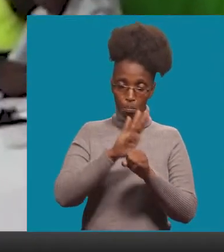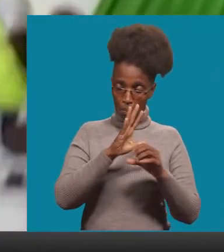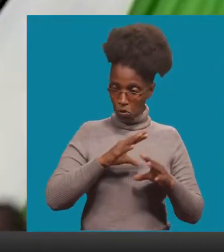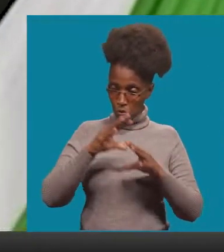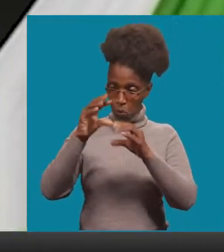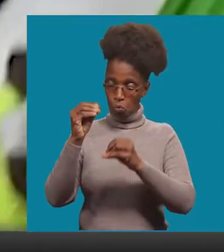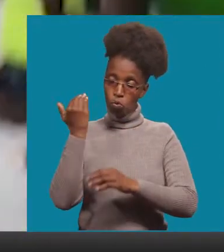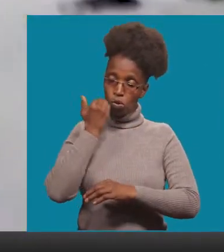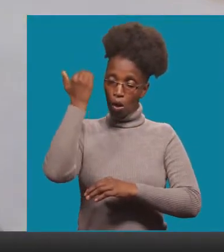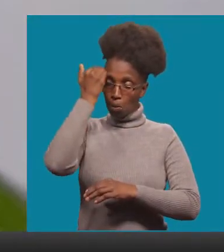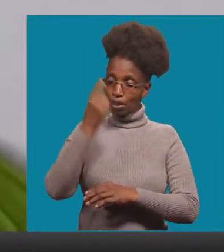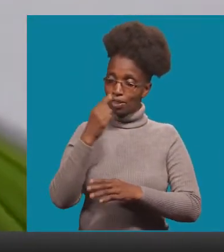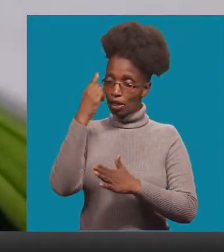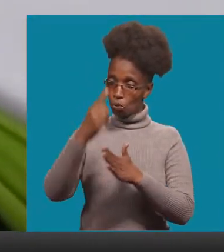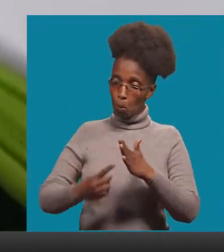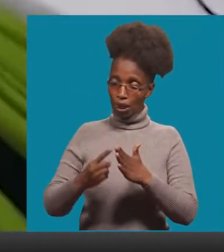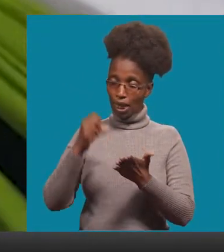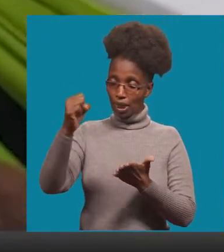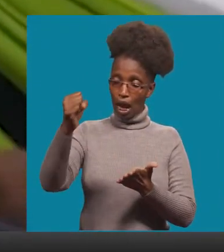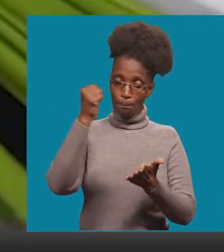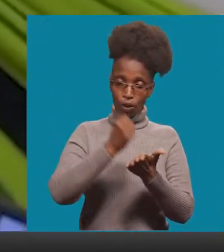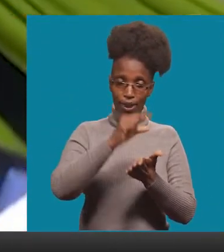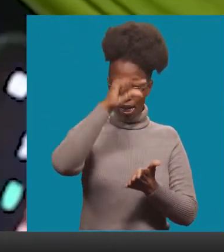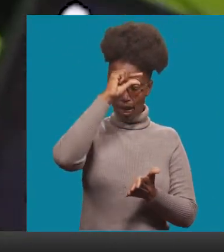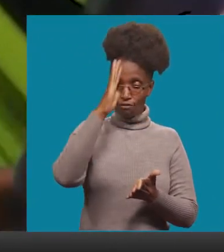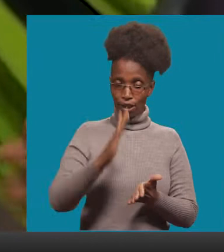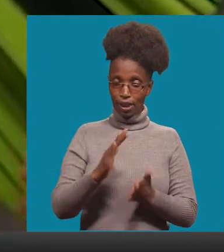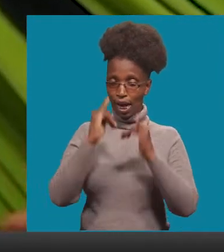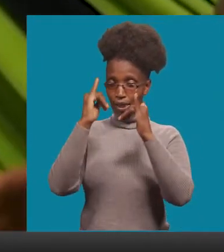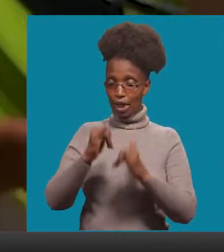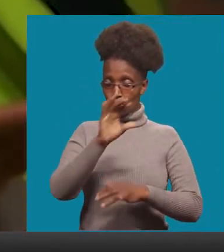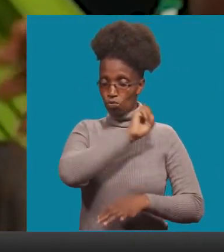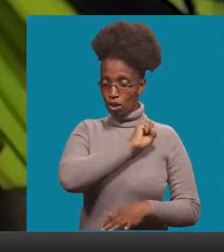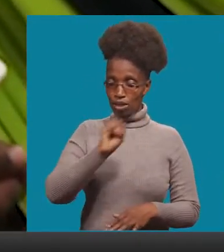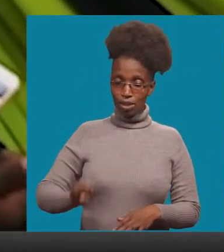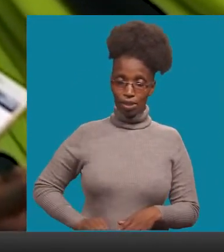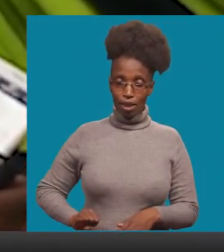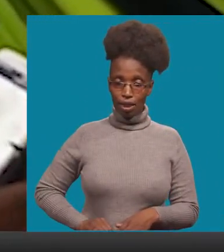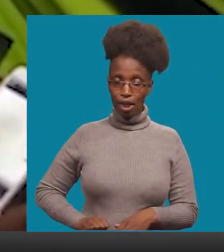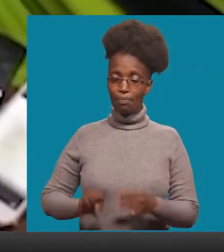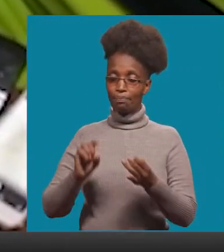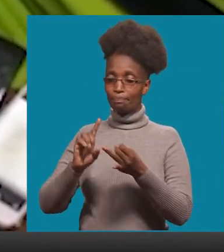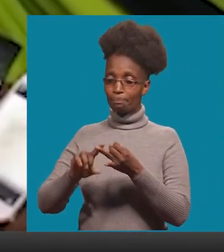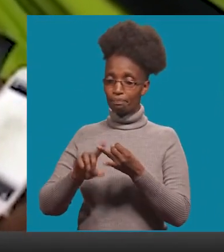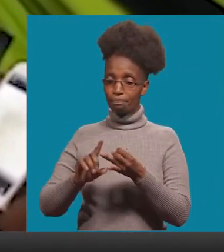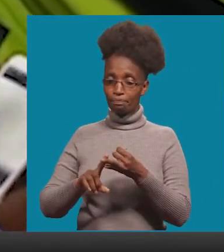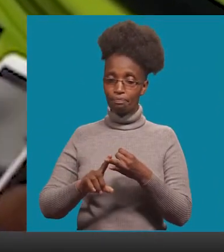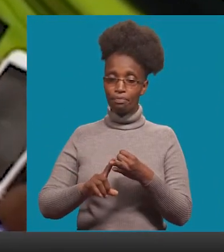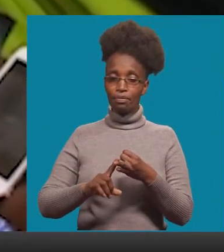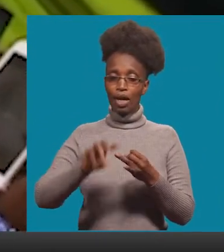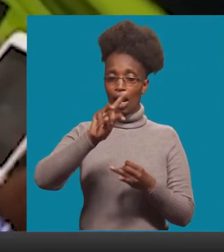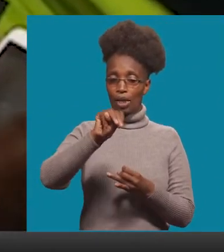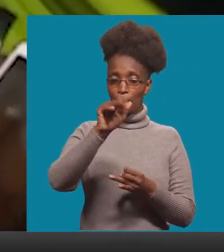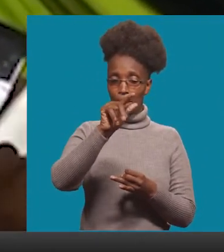kuelekea mahakamani akidai gavana mteule na seneta mteule Gideon Mungaro na seneta